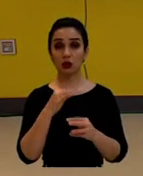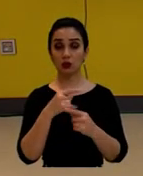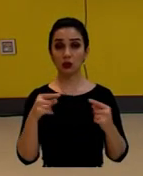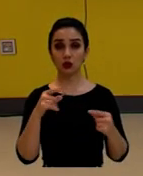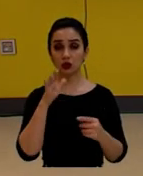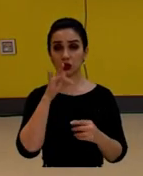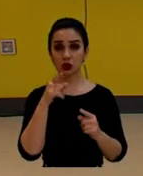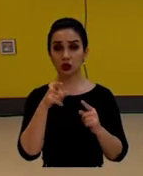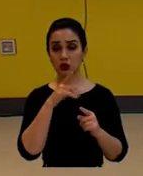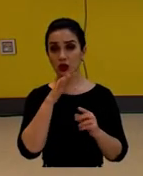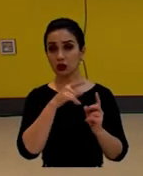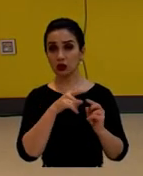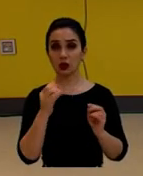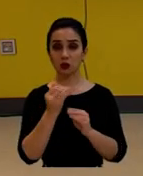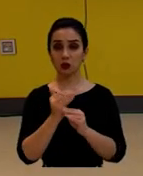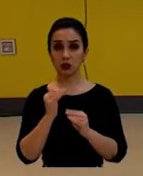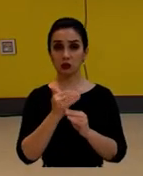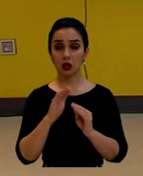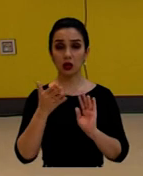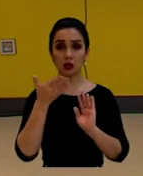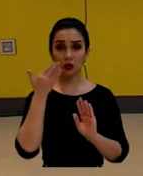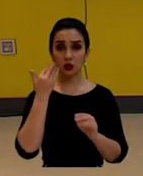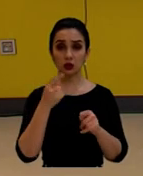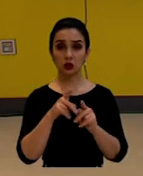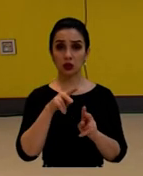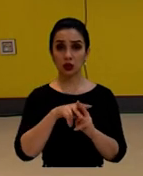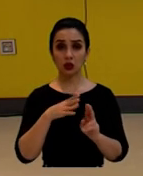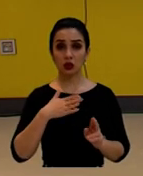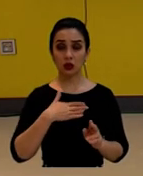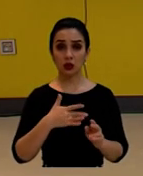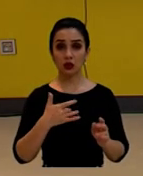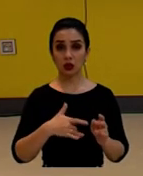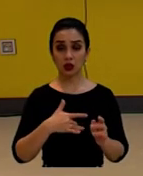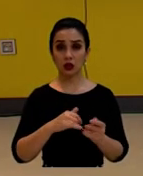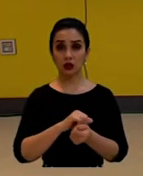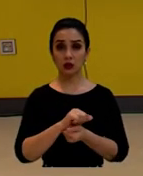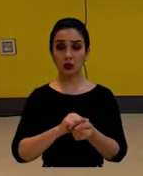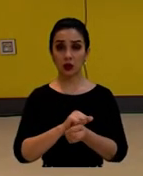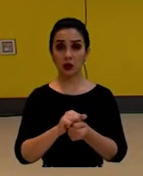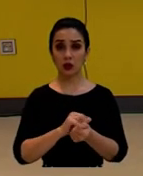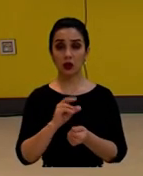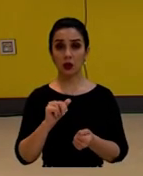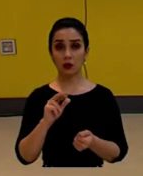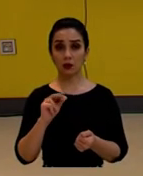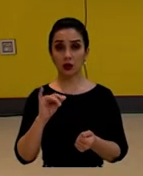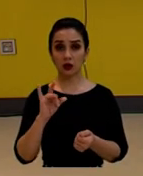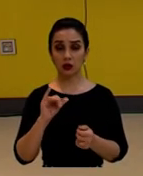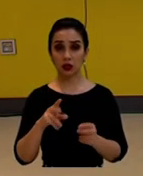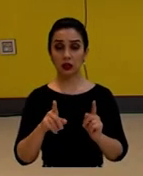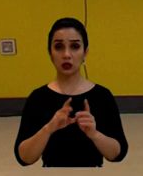протяжении тысячелетий постепенно облегчало нагрузку на жевательный аппарат. В